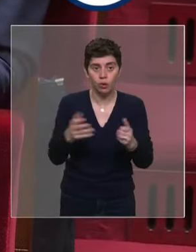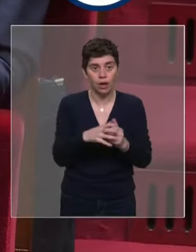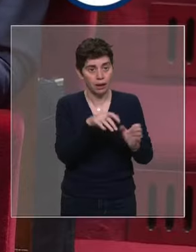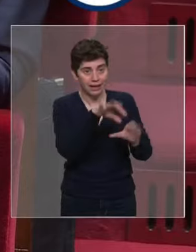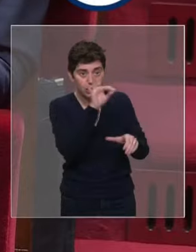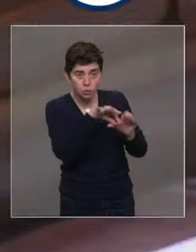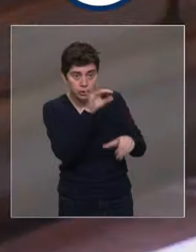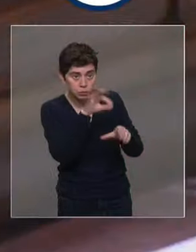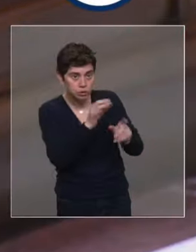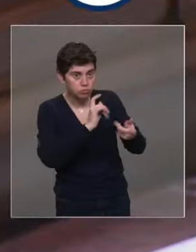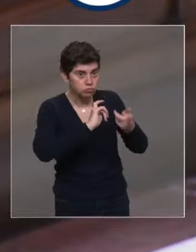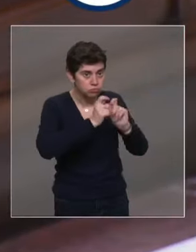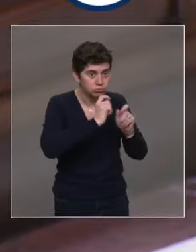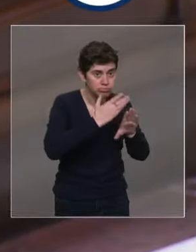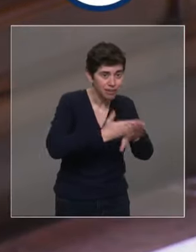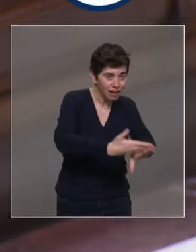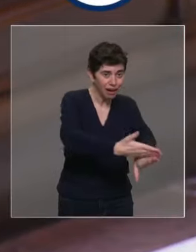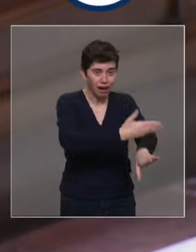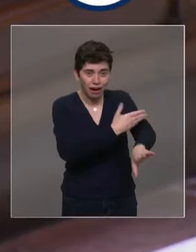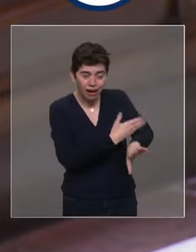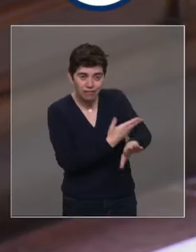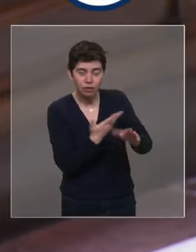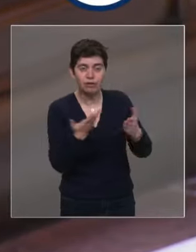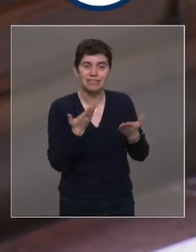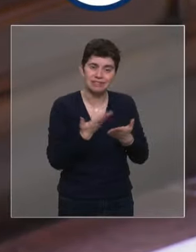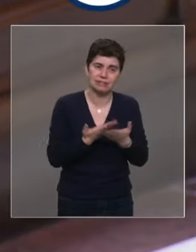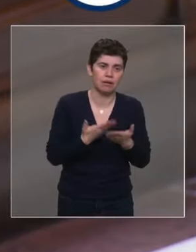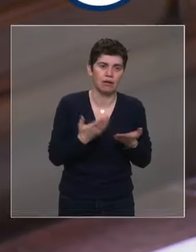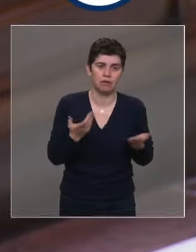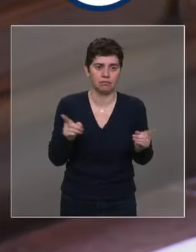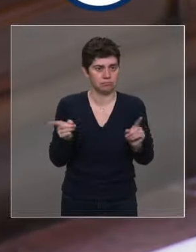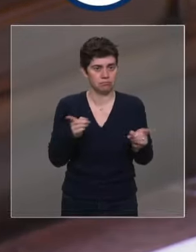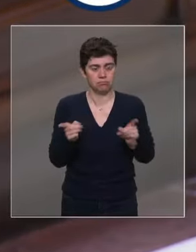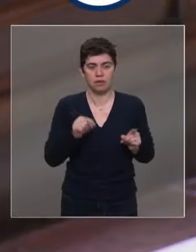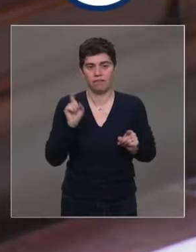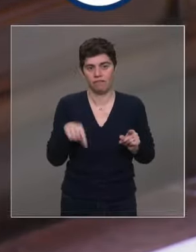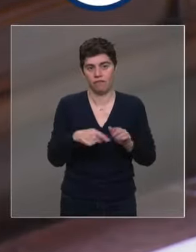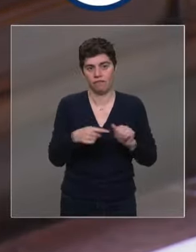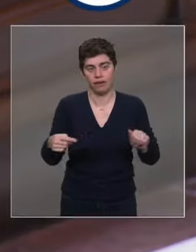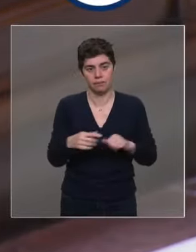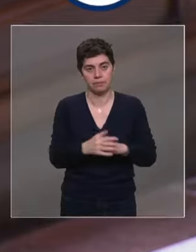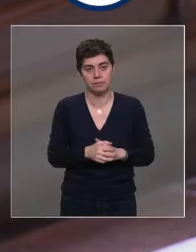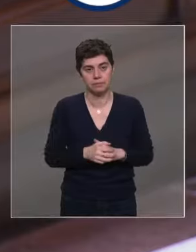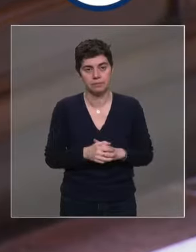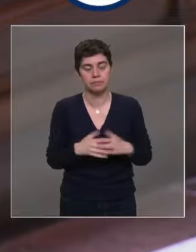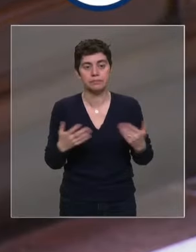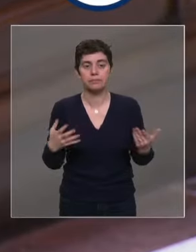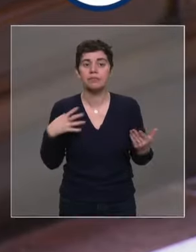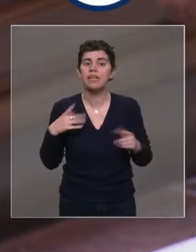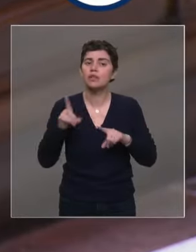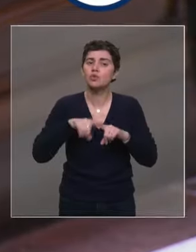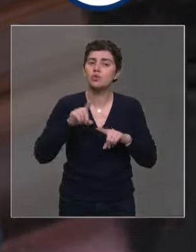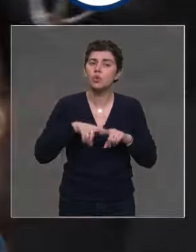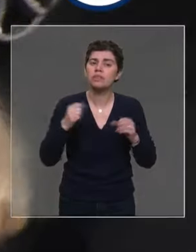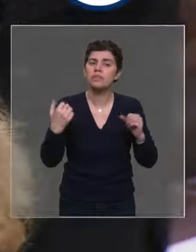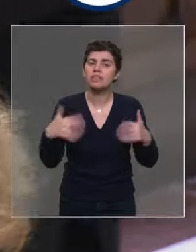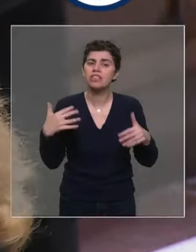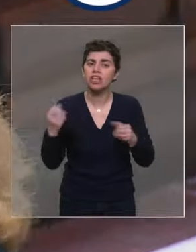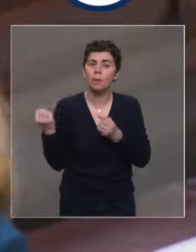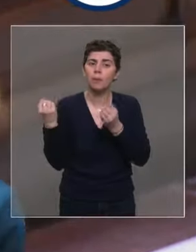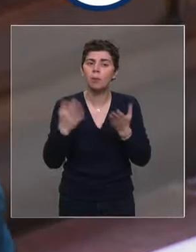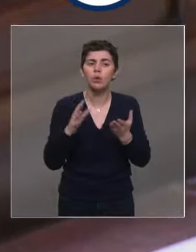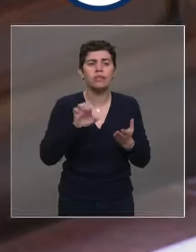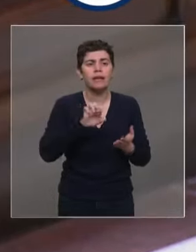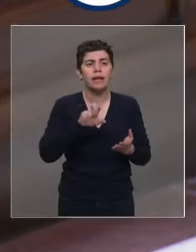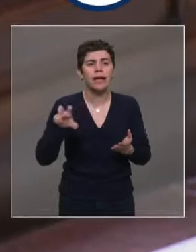élus. Et cela, je pense qu'il faut absolument que nous le conduisions. Et il me semble notamment que des éléments qui avaient été proposés par l'ancienne